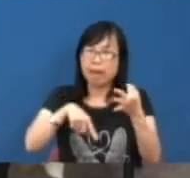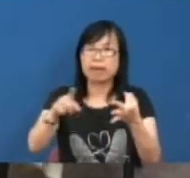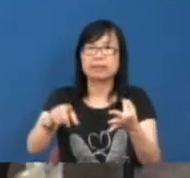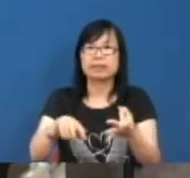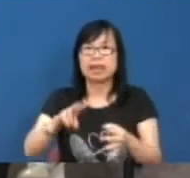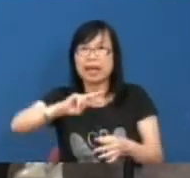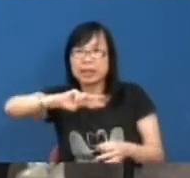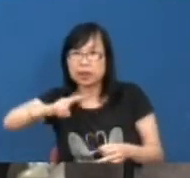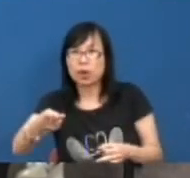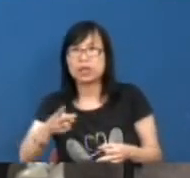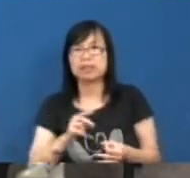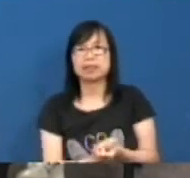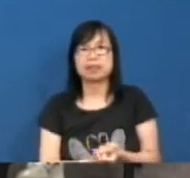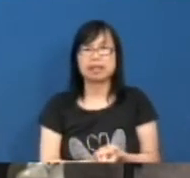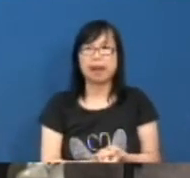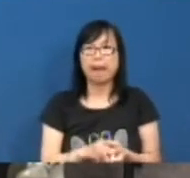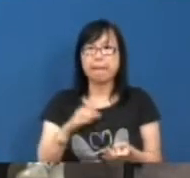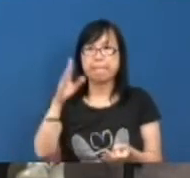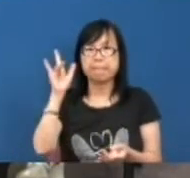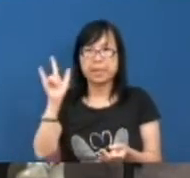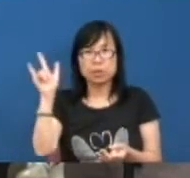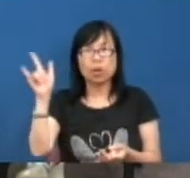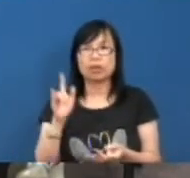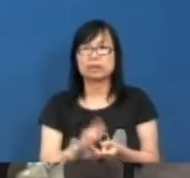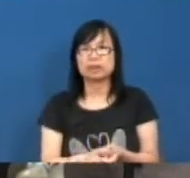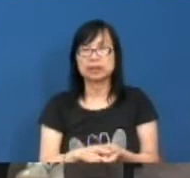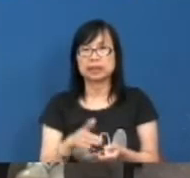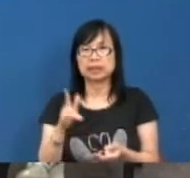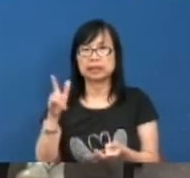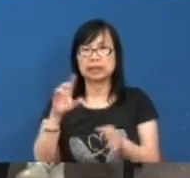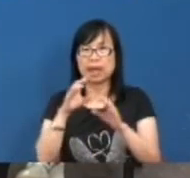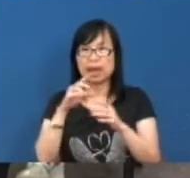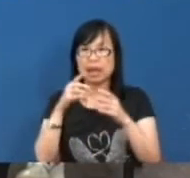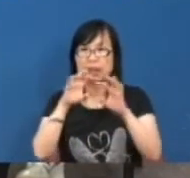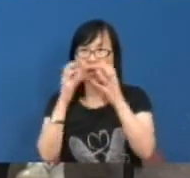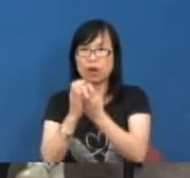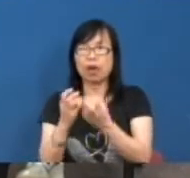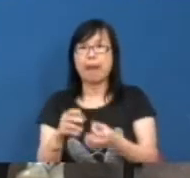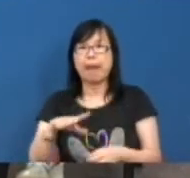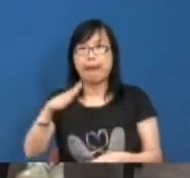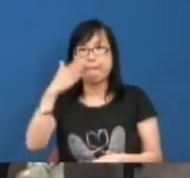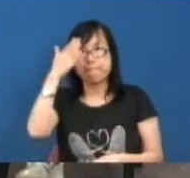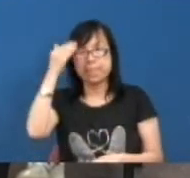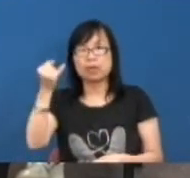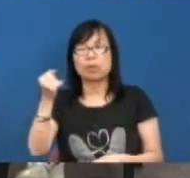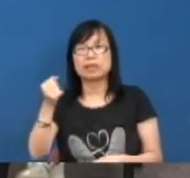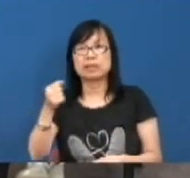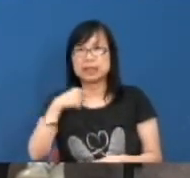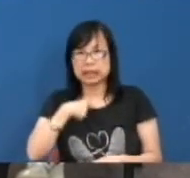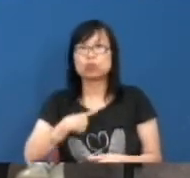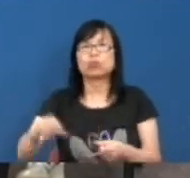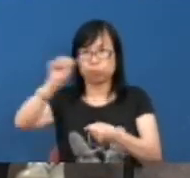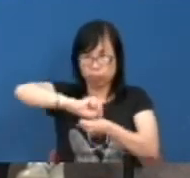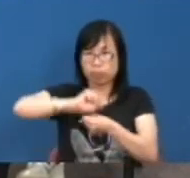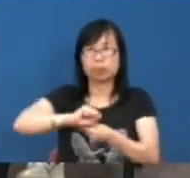改編自 Beyond 嘅《命運是你家》啦，就改咗歌詞叫《命運就要加》，係啦，即係表達我哋啲小市